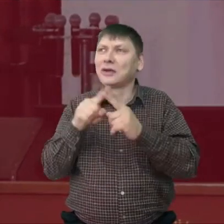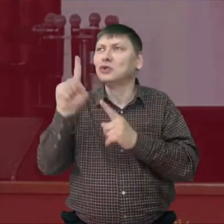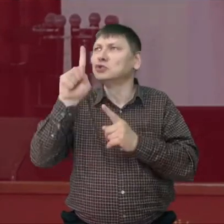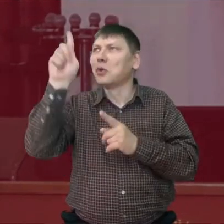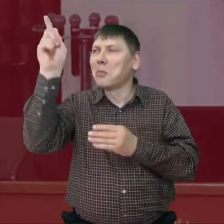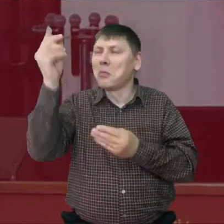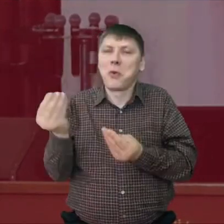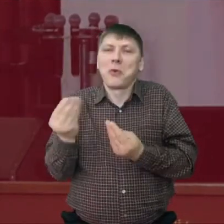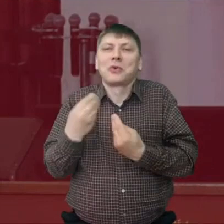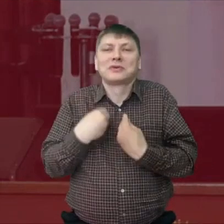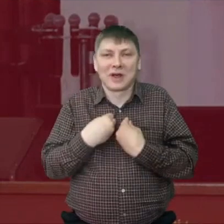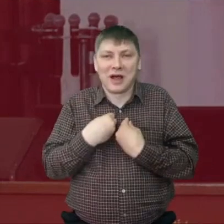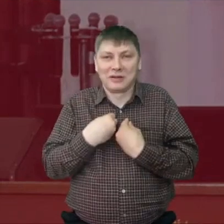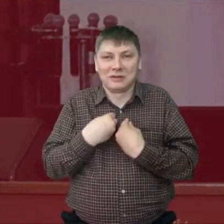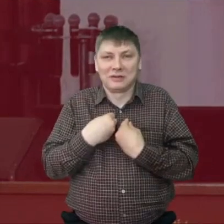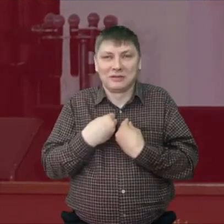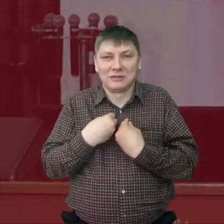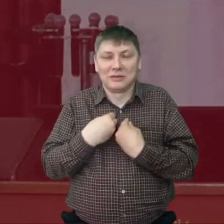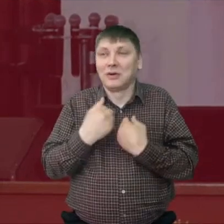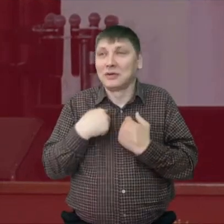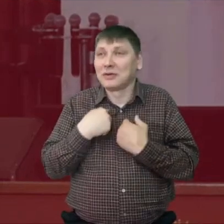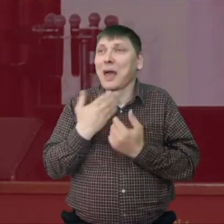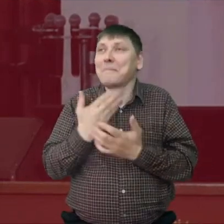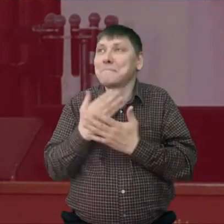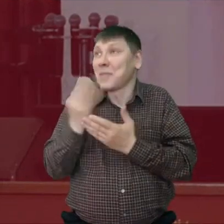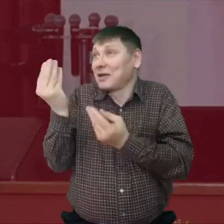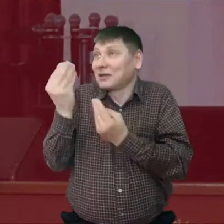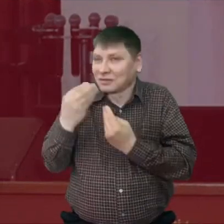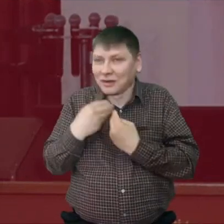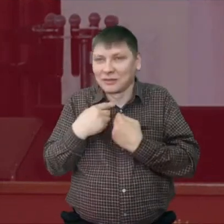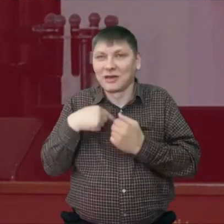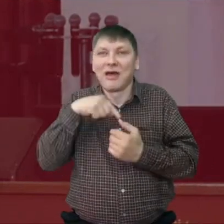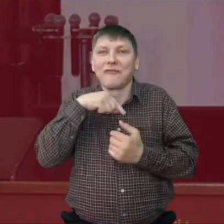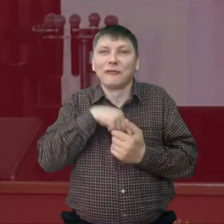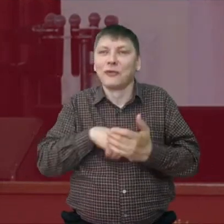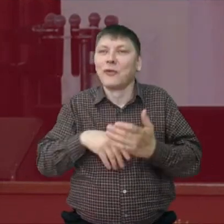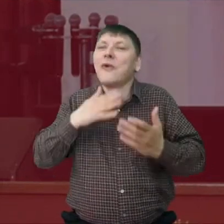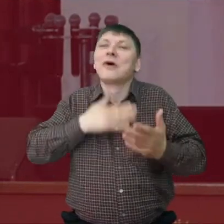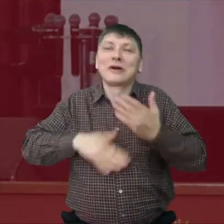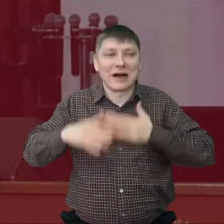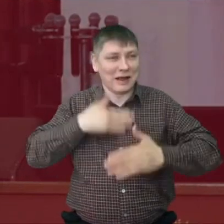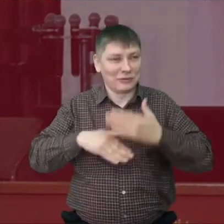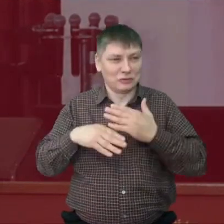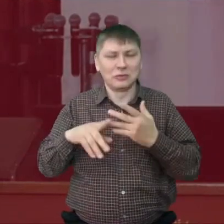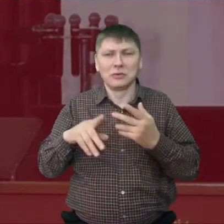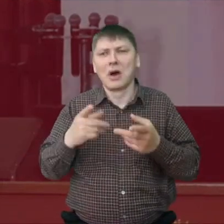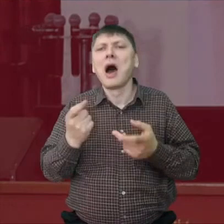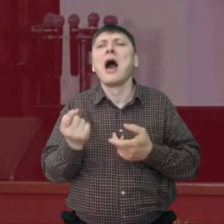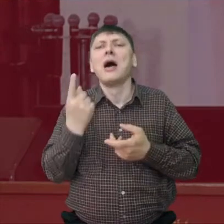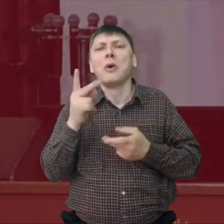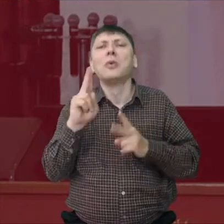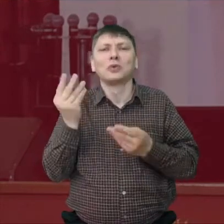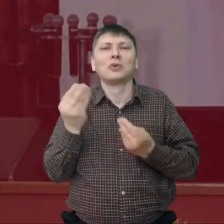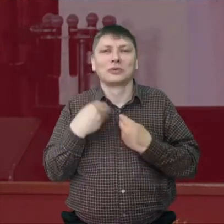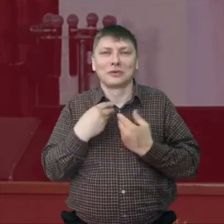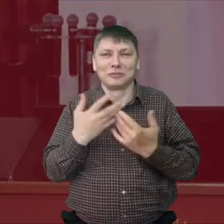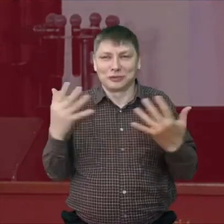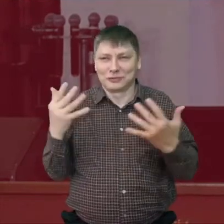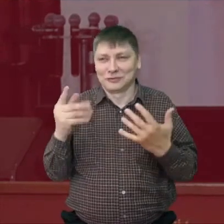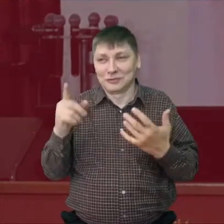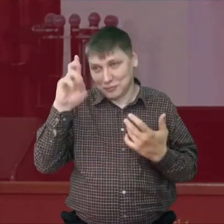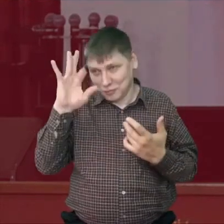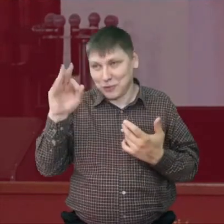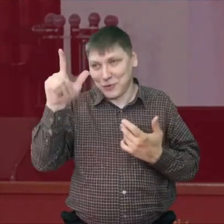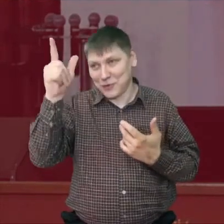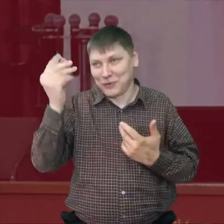дается или является нашей реакцией на что-то, что нам дано. Но в итоге дано от кого? От Господа. И таким образом, вот